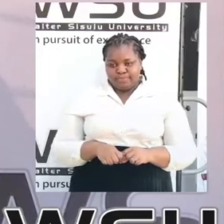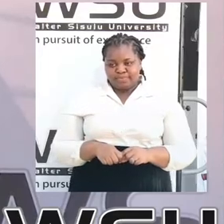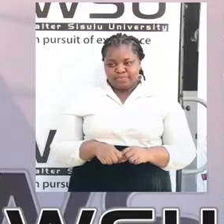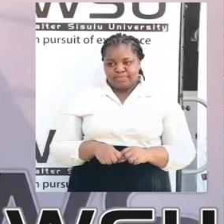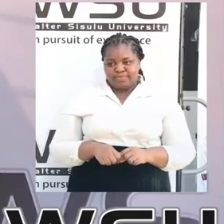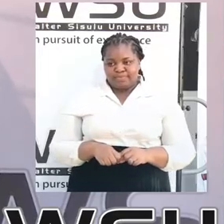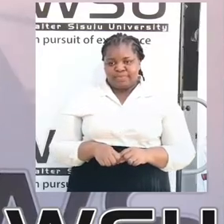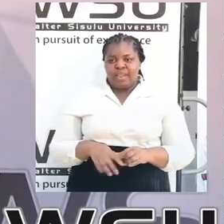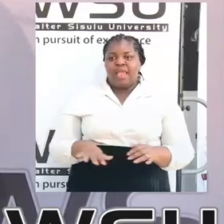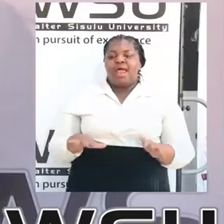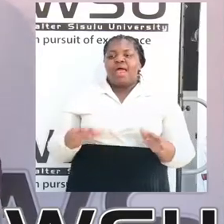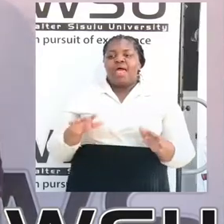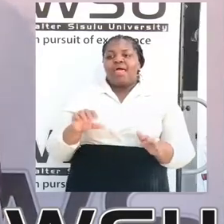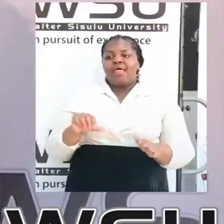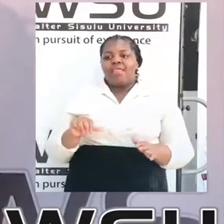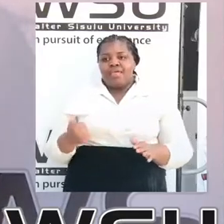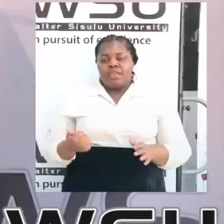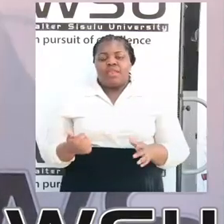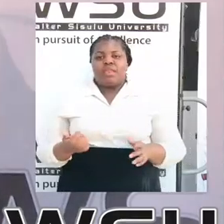Siye ke